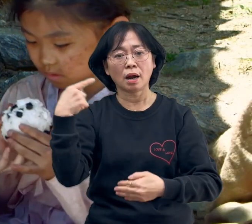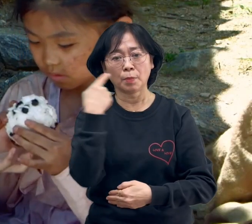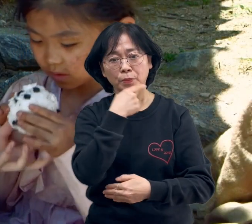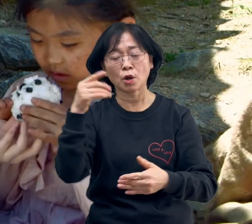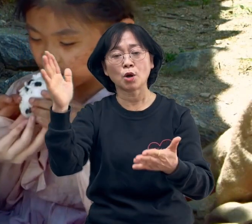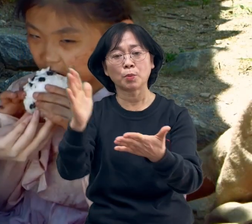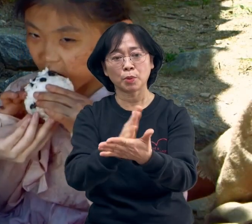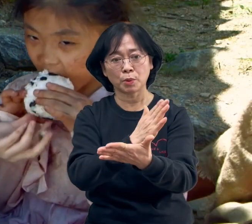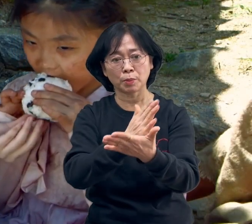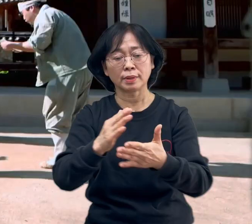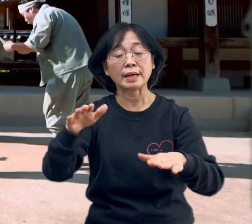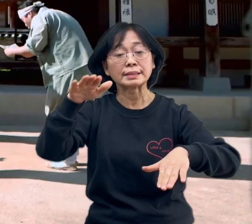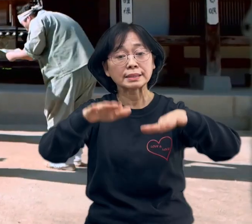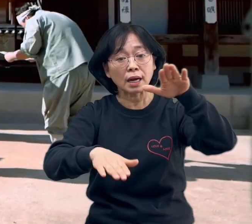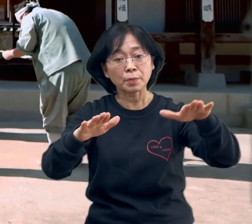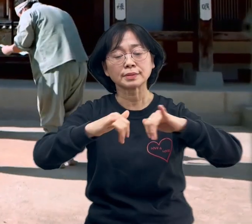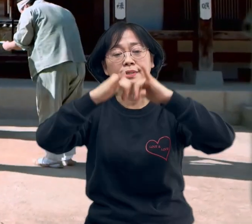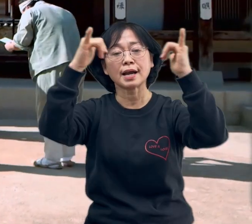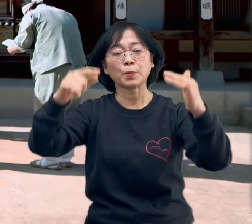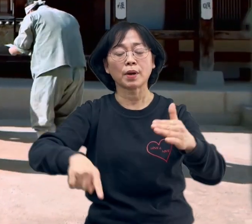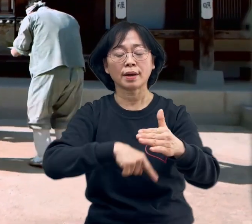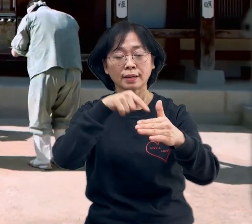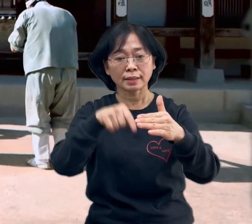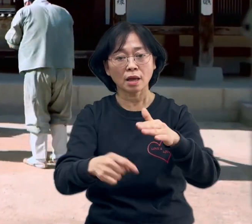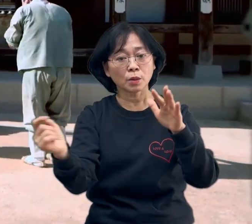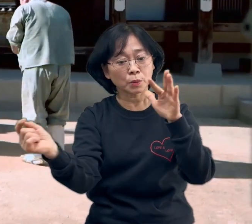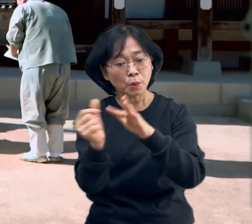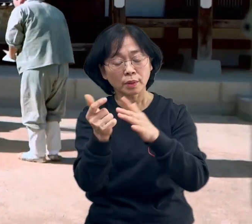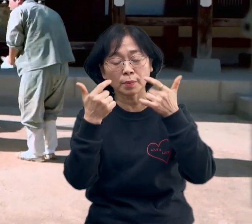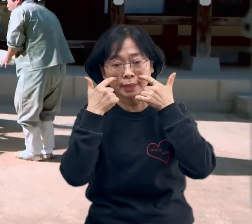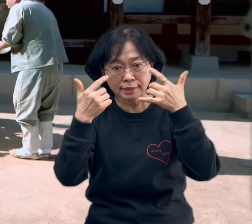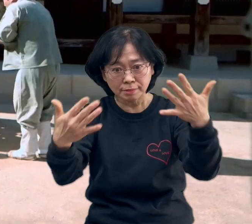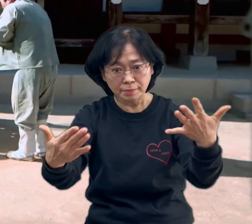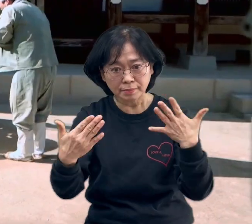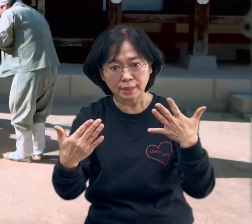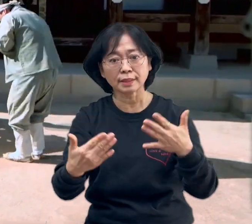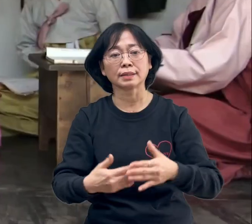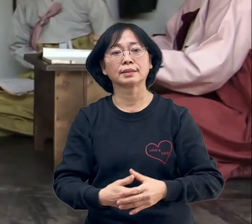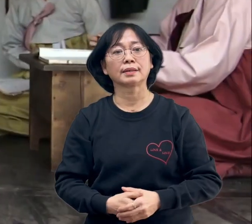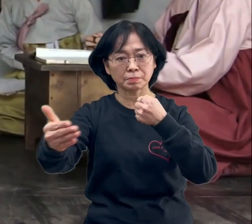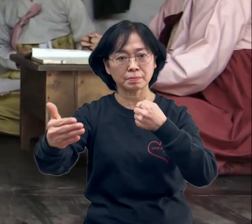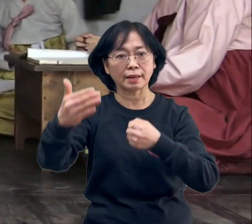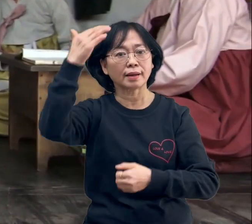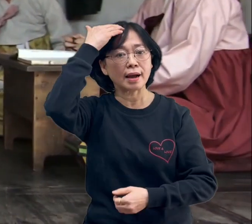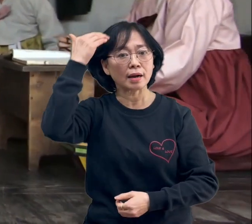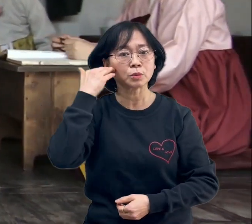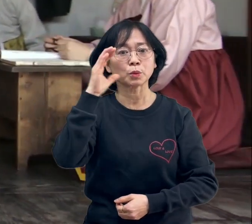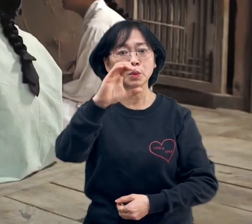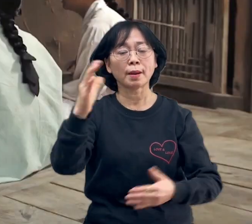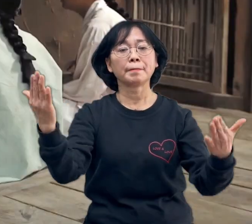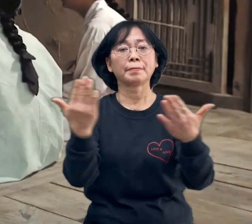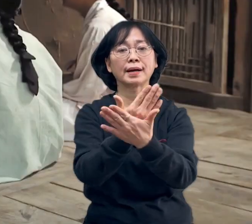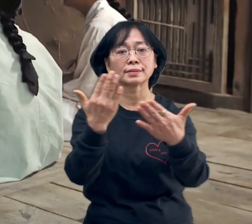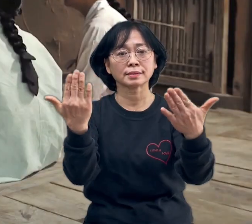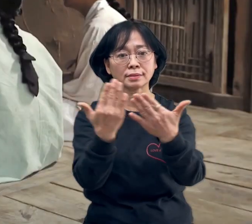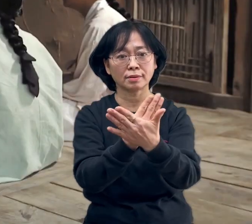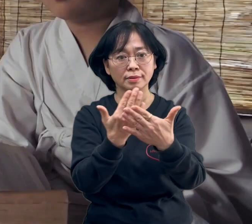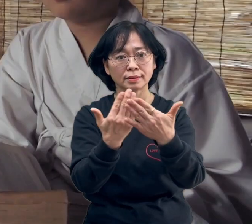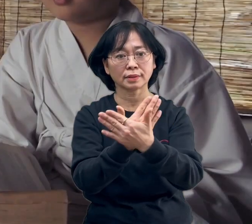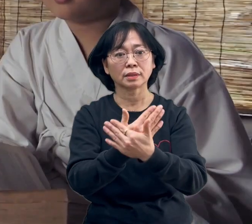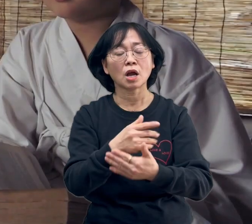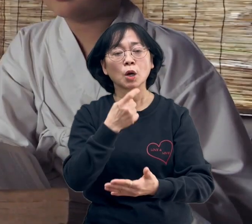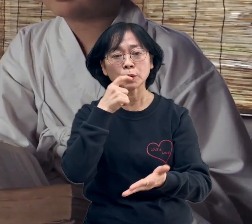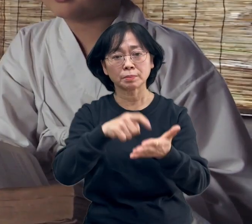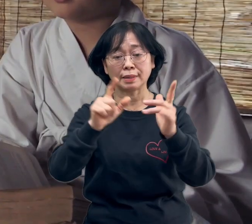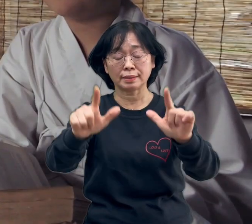남자와 여자란 엄격한 신분 차별이 있던 사회에서 획기적인 것이었습니다. 하지만 한국